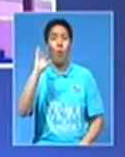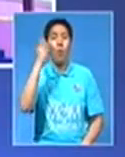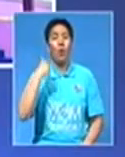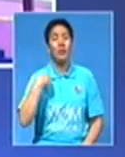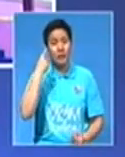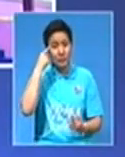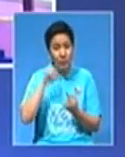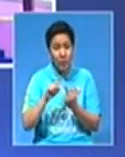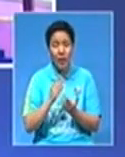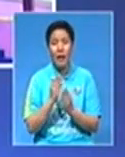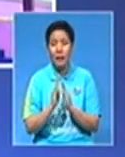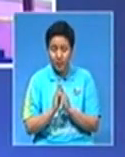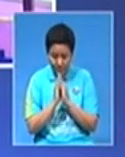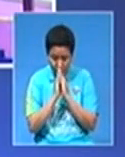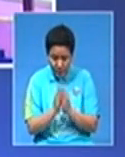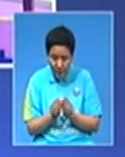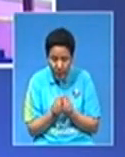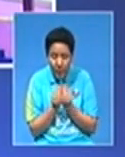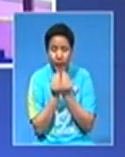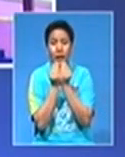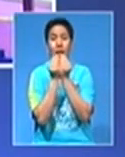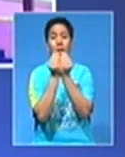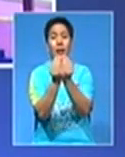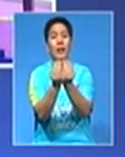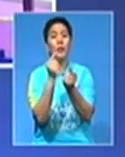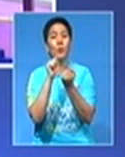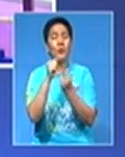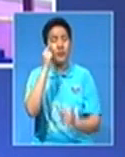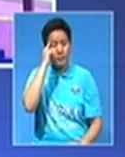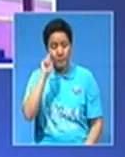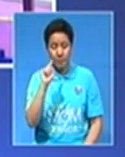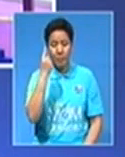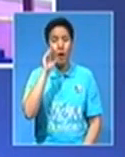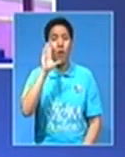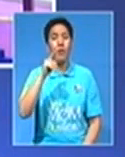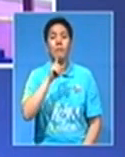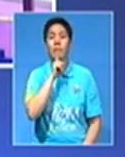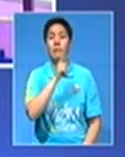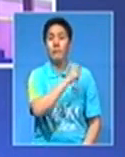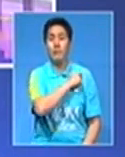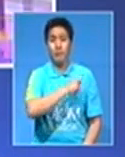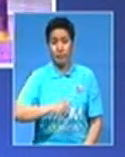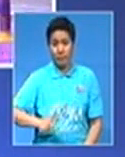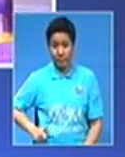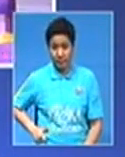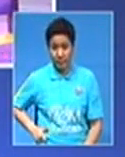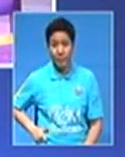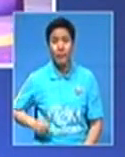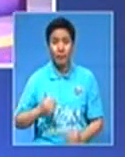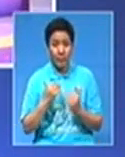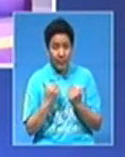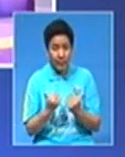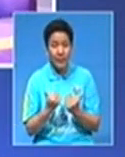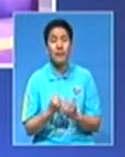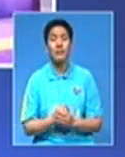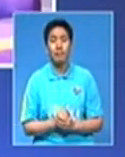ครับเตรียมทุนเกล้าถวายรางวัลความเป็นเลิศด้านการสร้างสรรค์แด่สมเด็จพระเทพรัตนราชสุดาสยามบรม